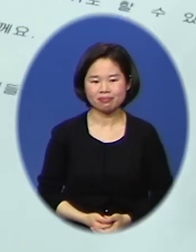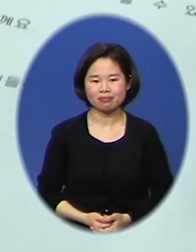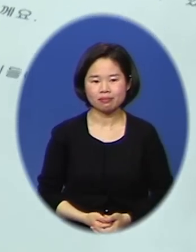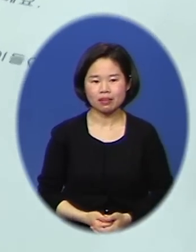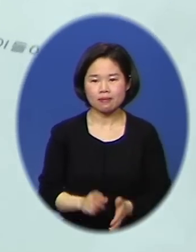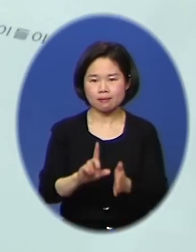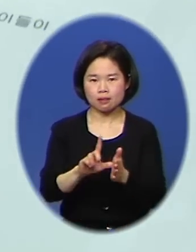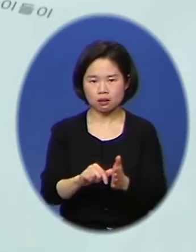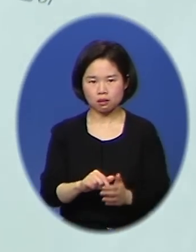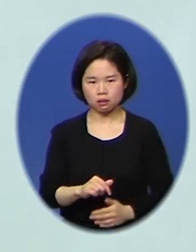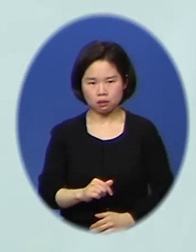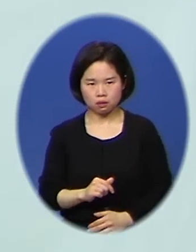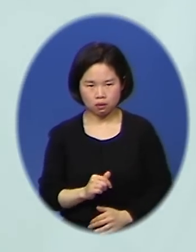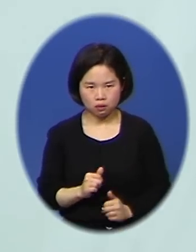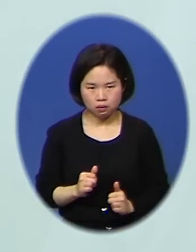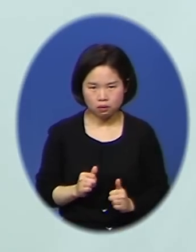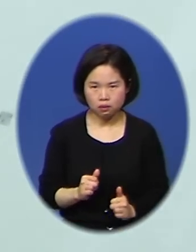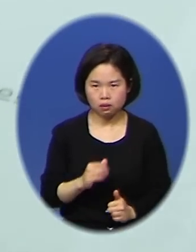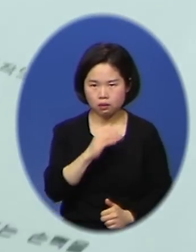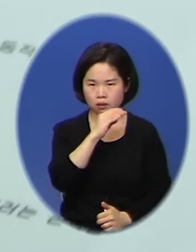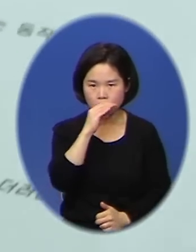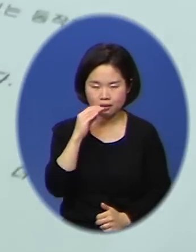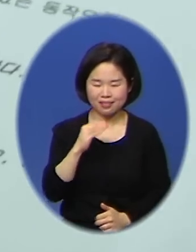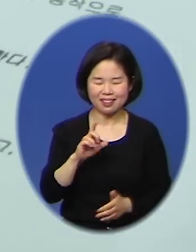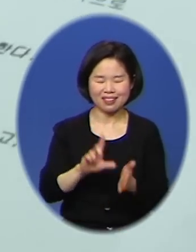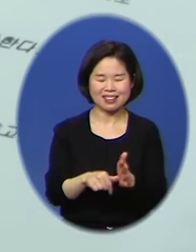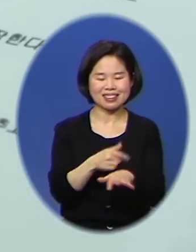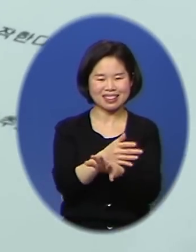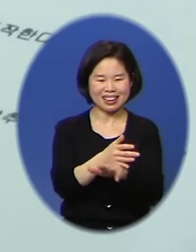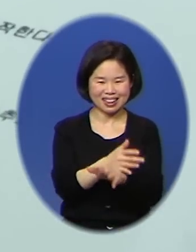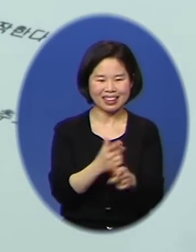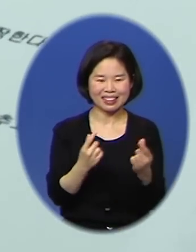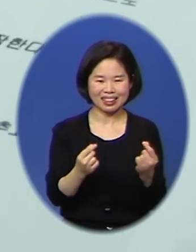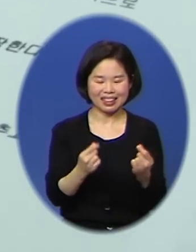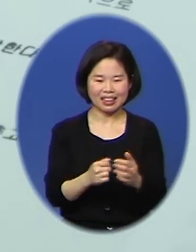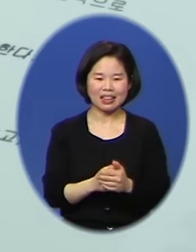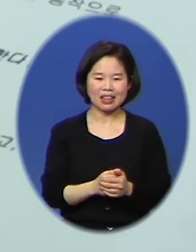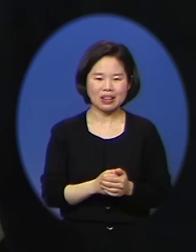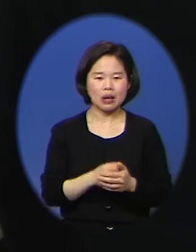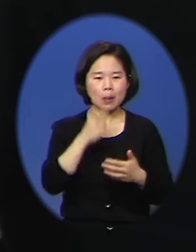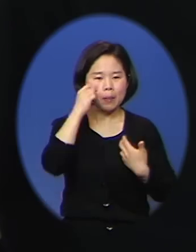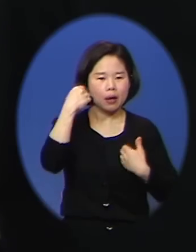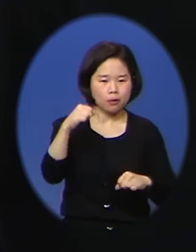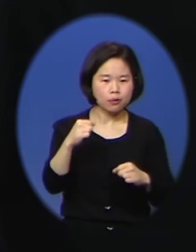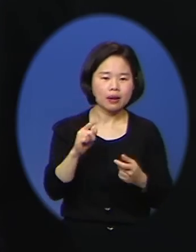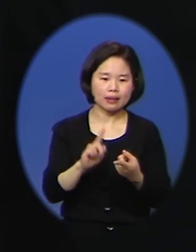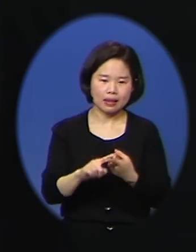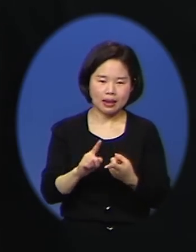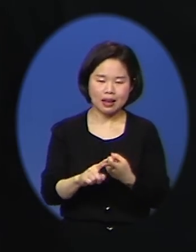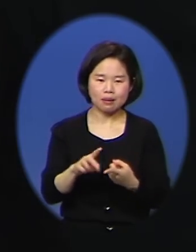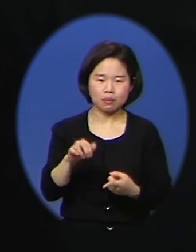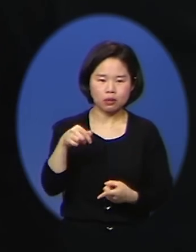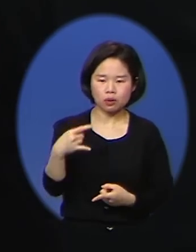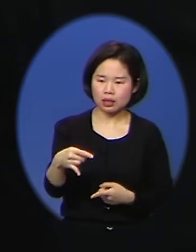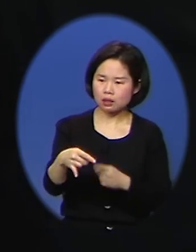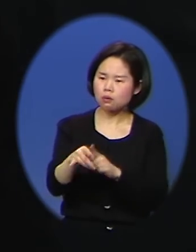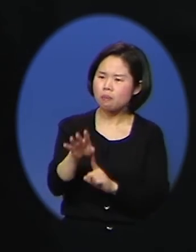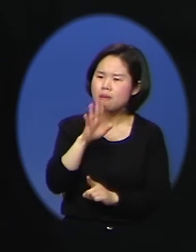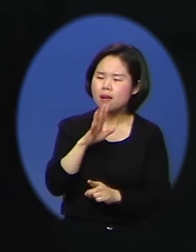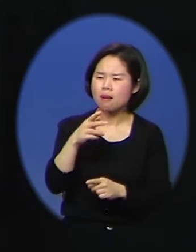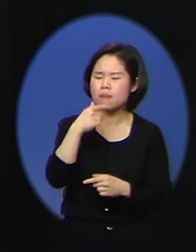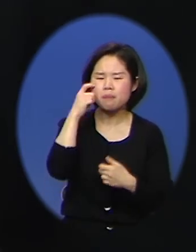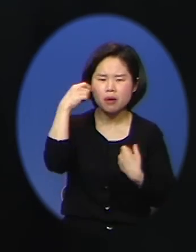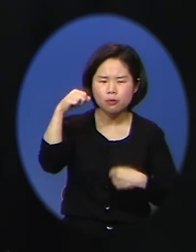때로는 진지하게 때로는 장난스럽게 배우라는 직업에 대한 민이 씨의 사랑은 끝이